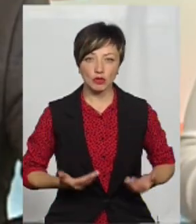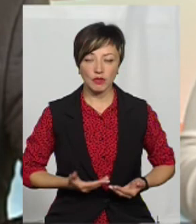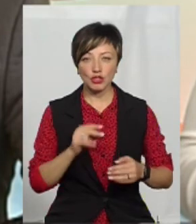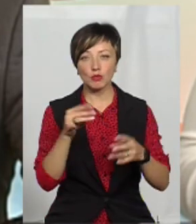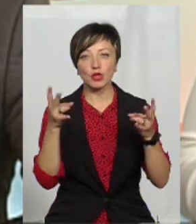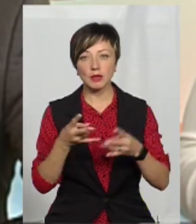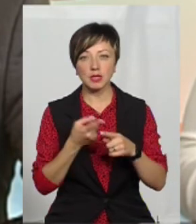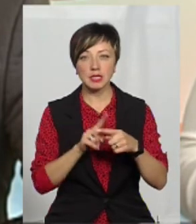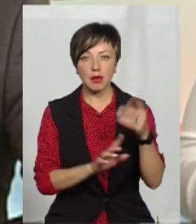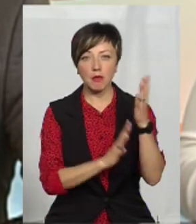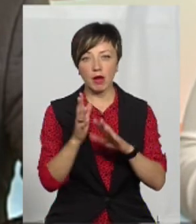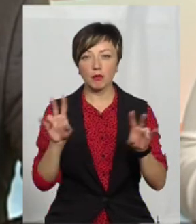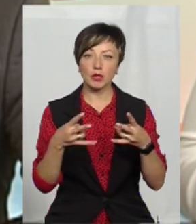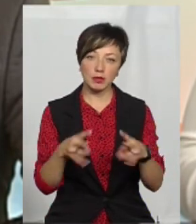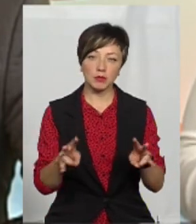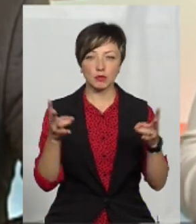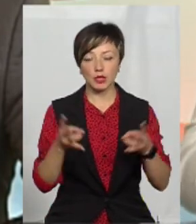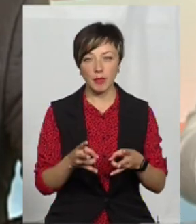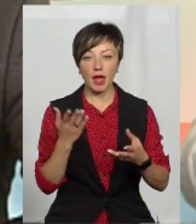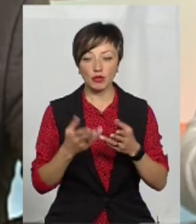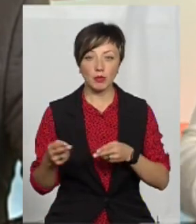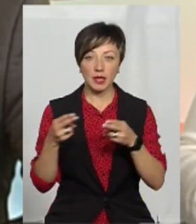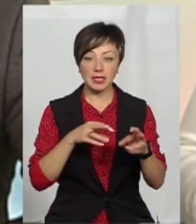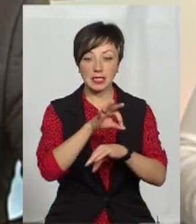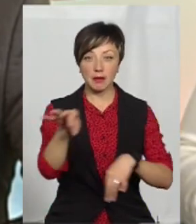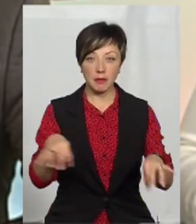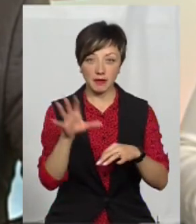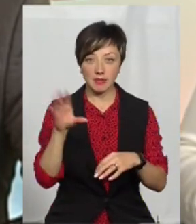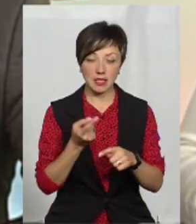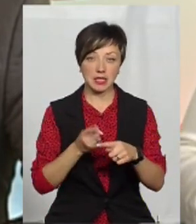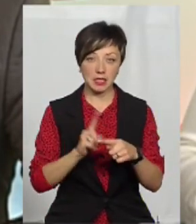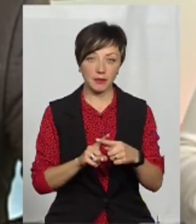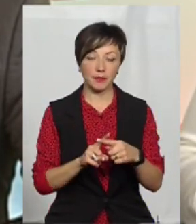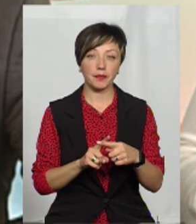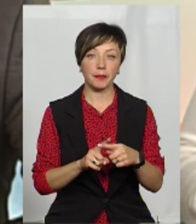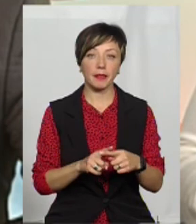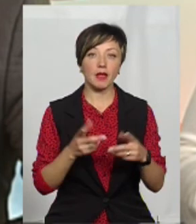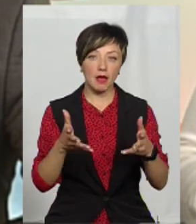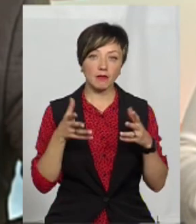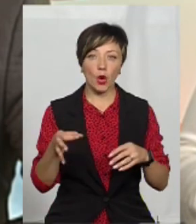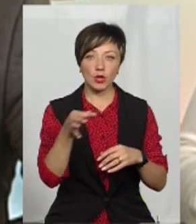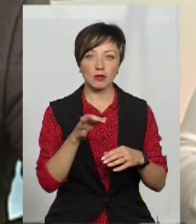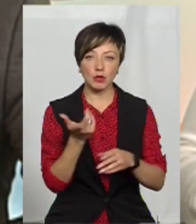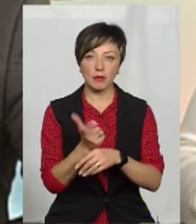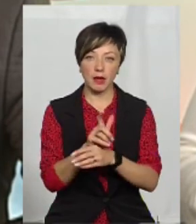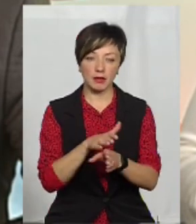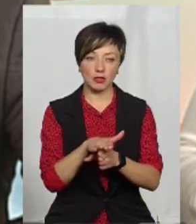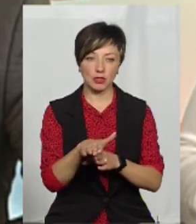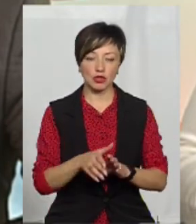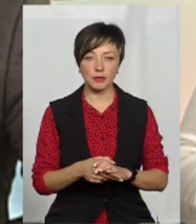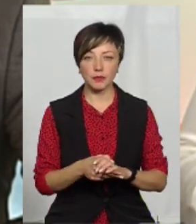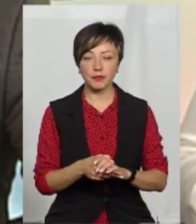проживати, і чи потрібен цей пар для цього, чи не потрібно. Якщо вони прийдуть, це все заміряють, ну, явно Озерна буде перенасичена